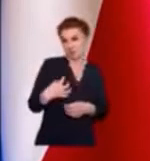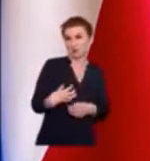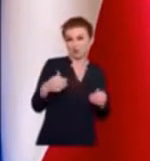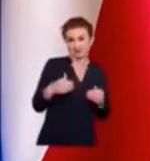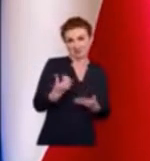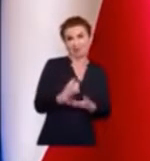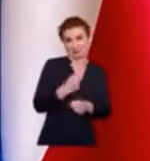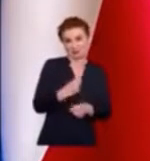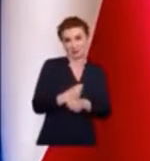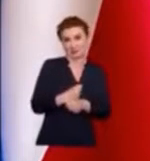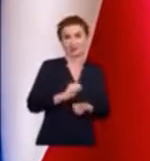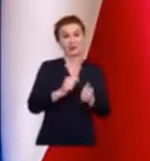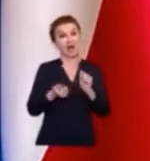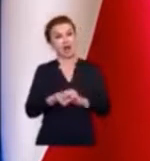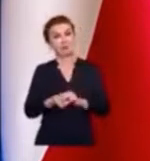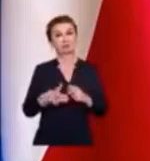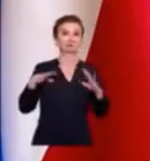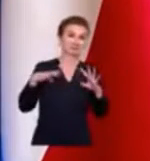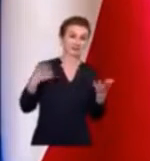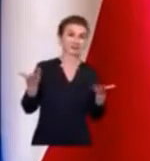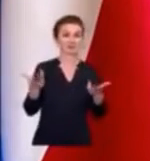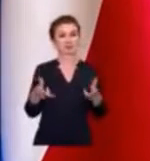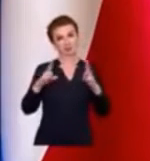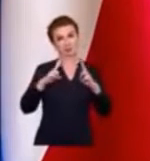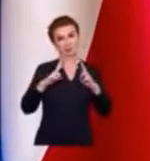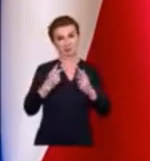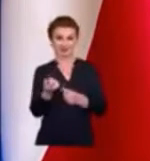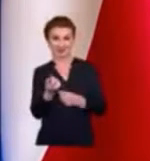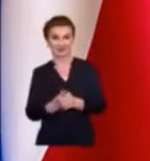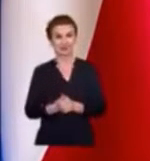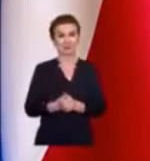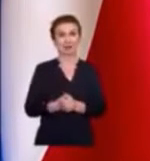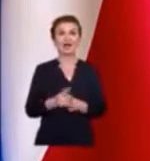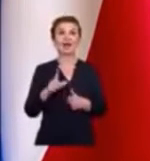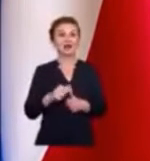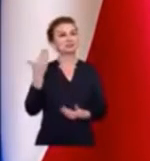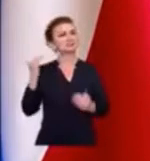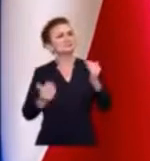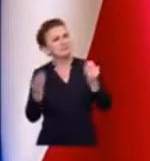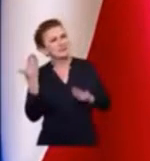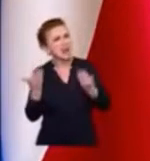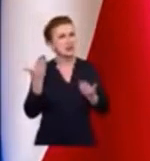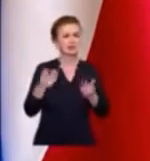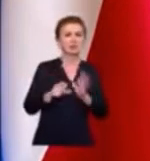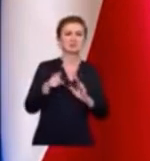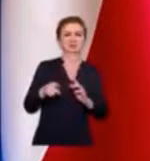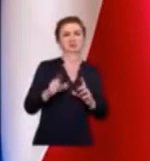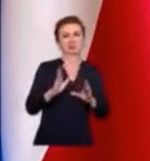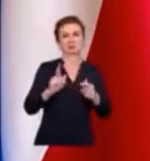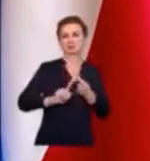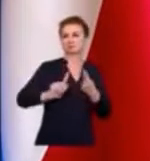też rekreacji za chwilę, w kolejnych etapach. Ale to wszystko zależy od tego, czy my się będziemy